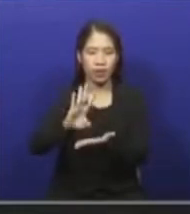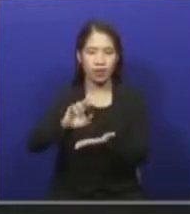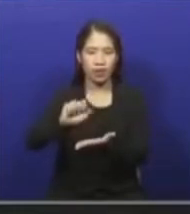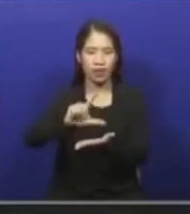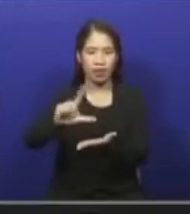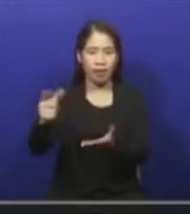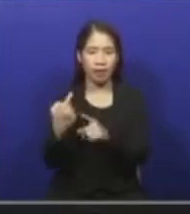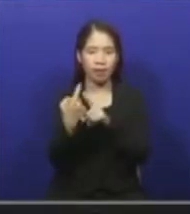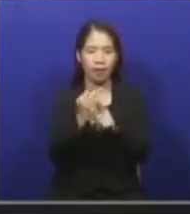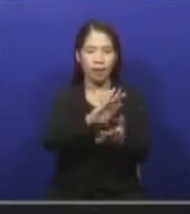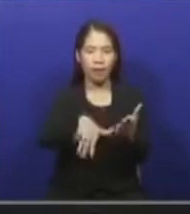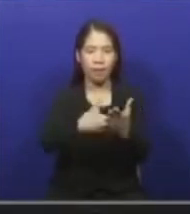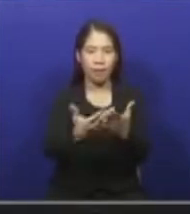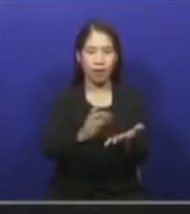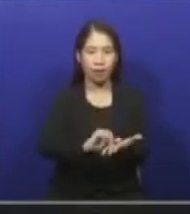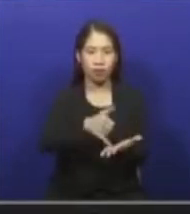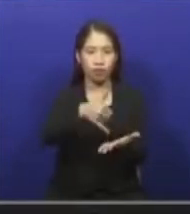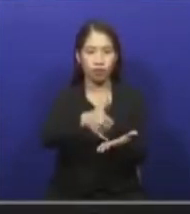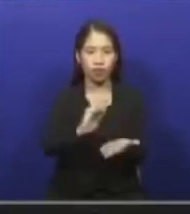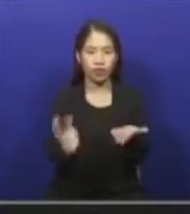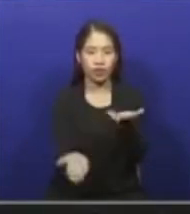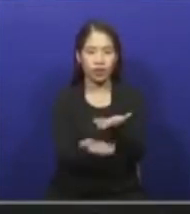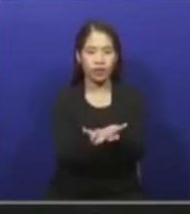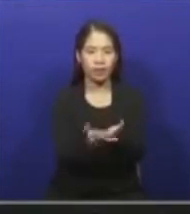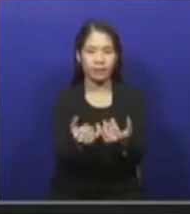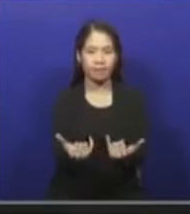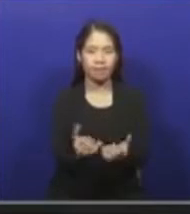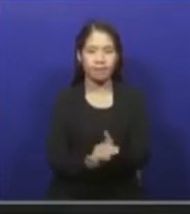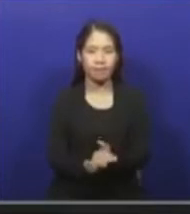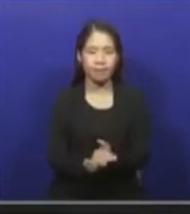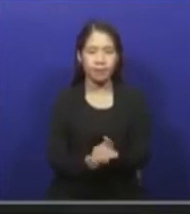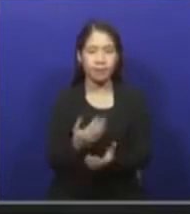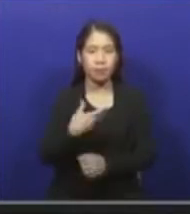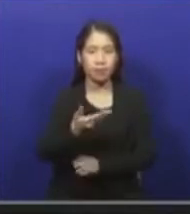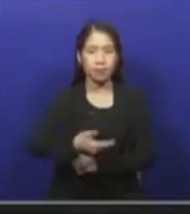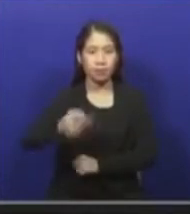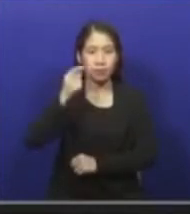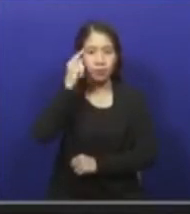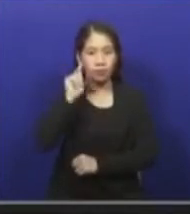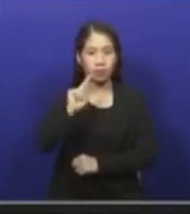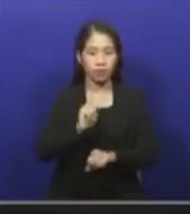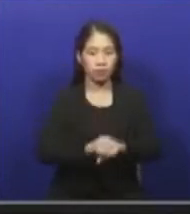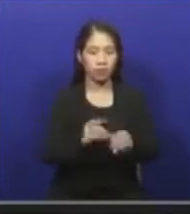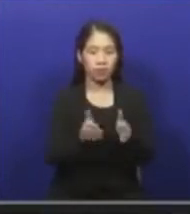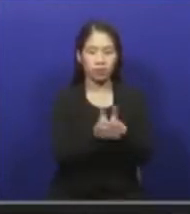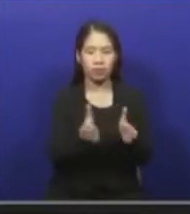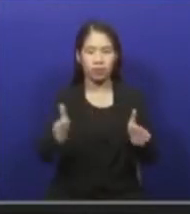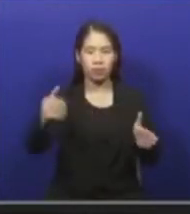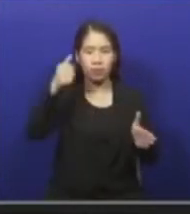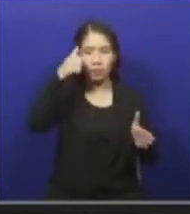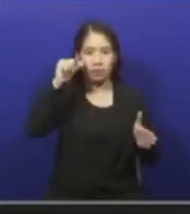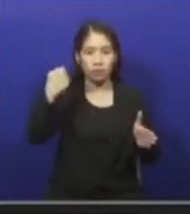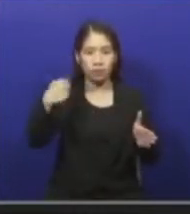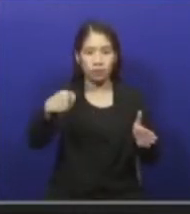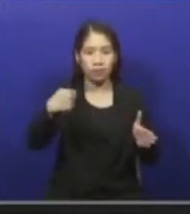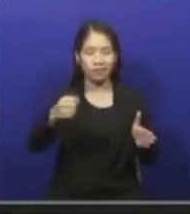ามแผนฟื้นฟูที่อยู่แนบท้ายพระราชกำหนดฉบับนี้แล้วทุกท่านคิดว่าภายในระยะเวลาเพียง10วัน